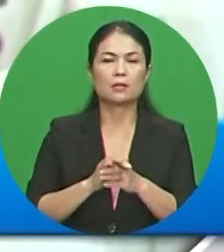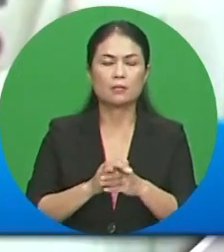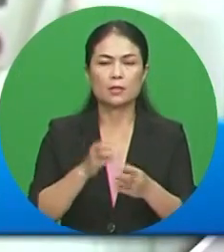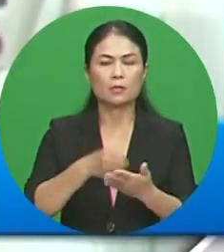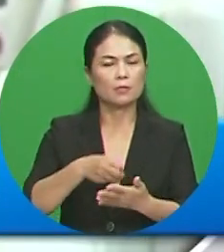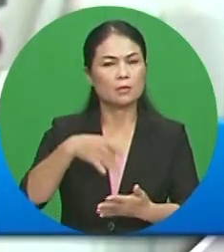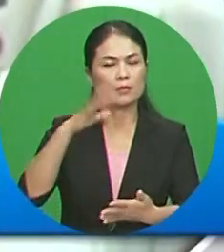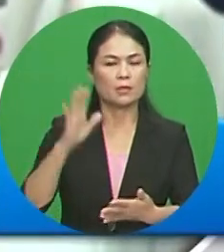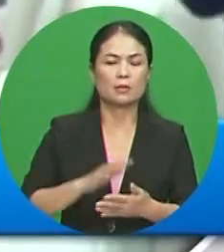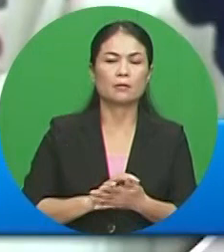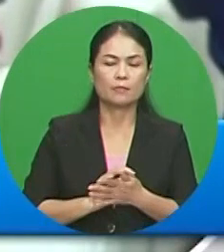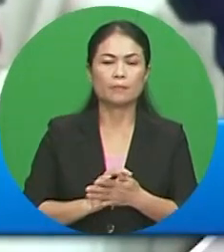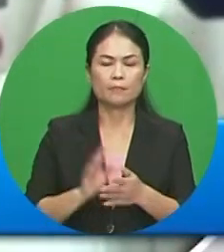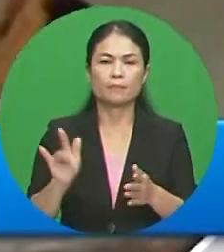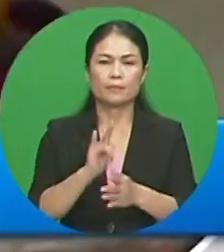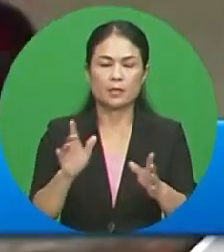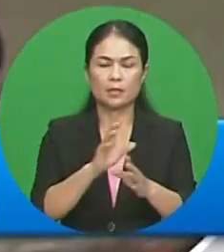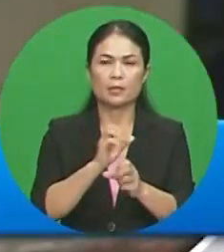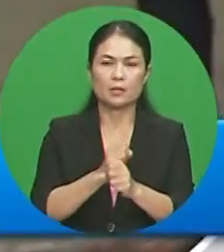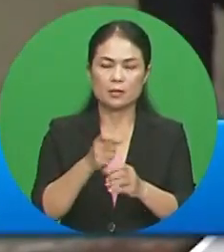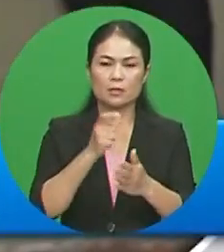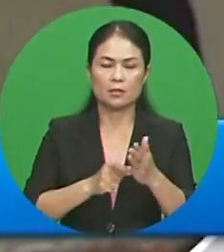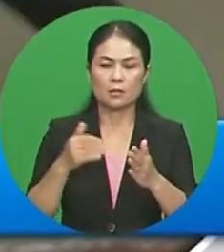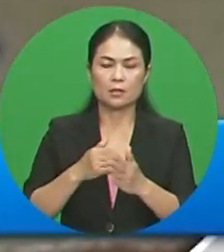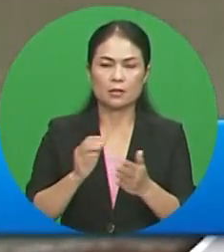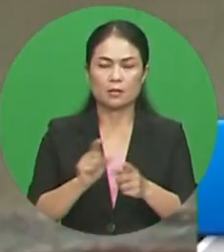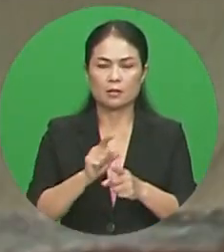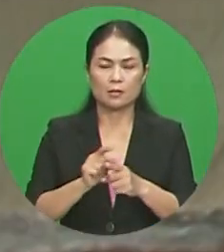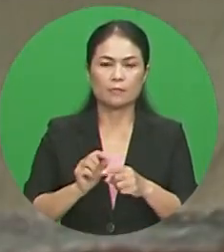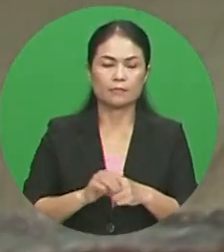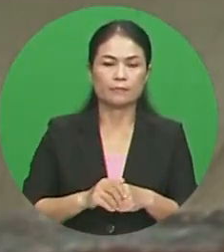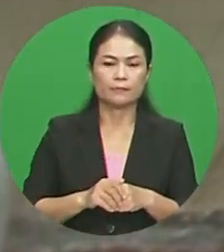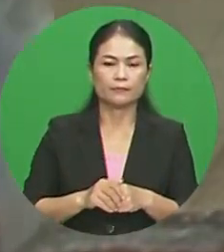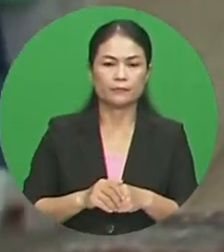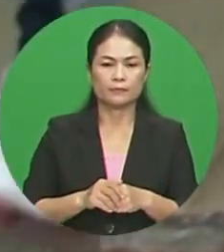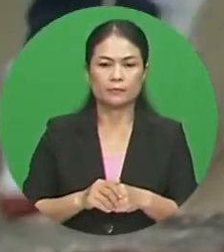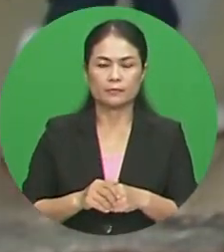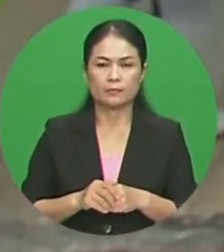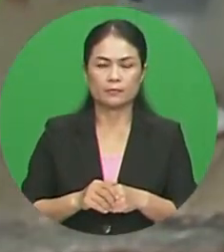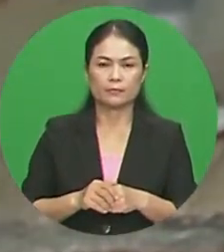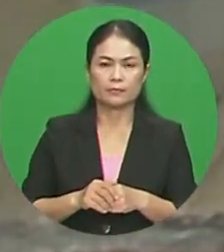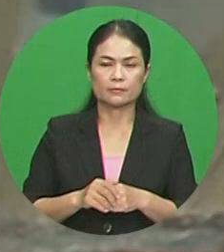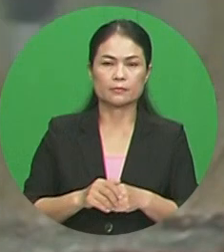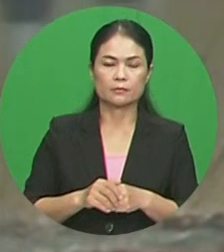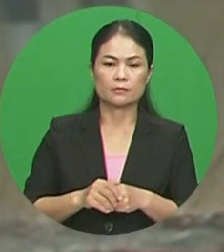លៃថ្លៃហើយអាចប្រើបានក្នុងករណីមានអាសន្នតែប៉ុណ្ណោះ